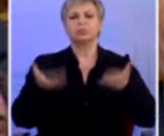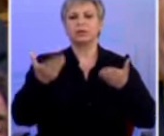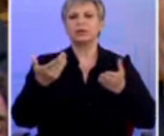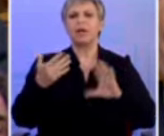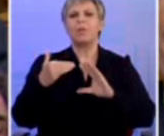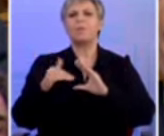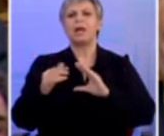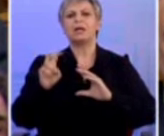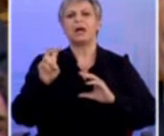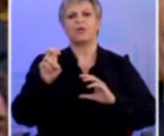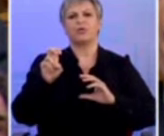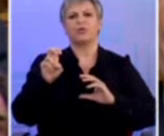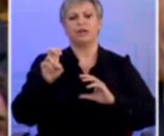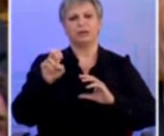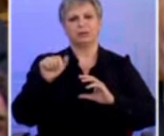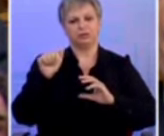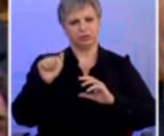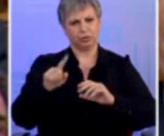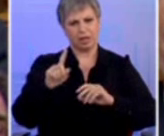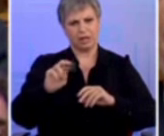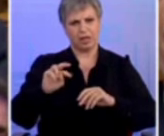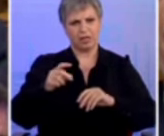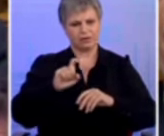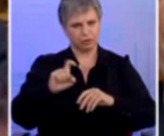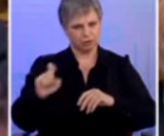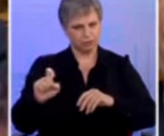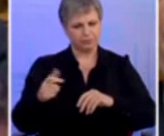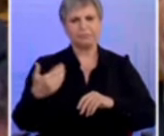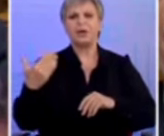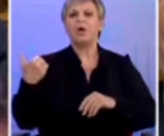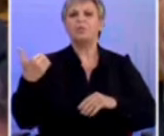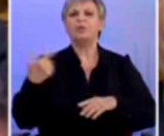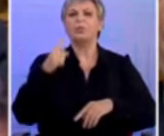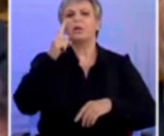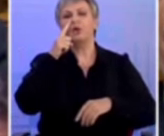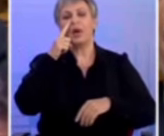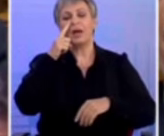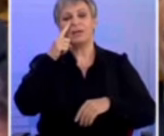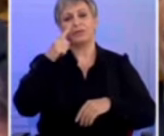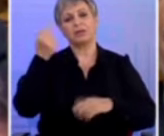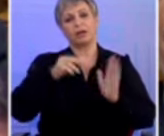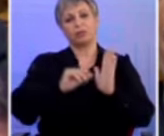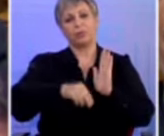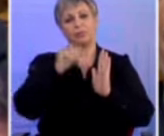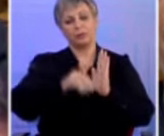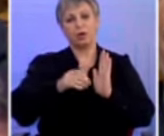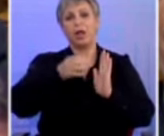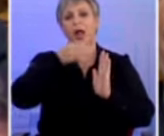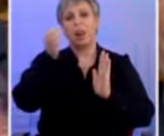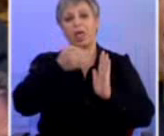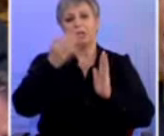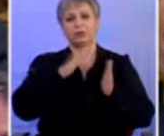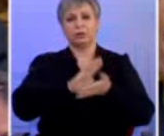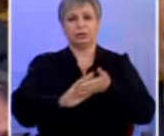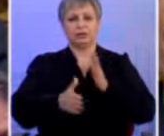το ότι βγαίναμε από το μνημόνιο τον προηγούμενο Νοέμβρη και μάλιστα με την περιβόητη πιστωτική γραμμή